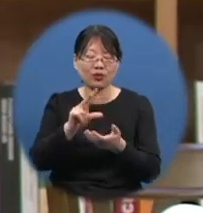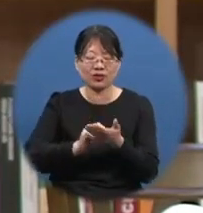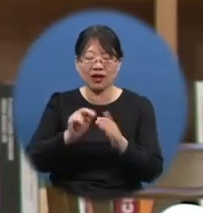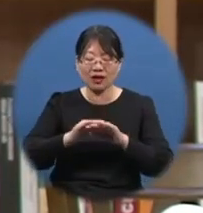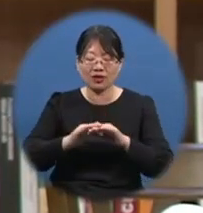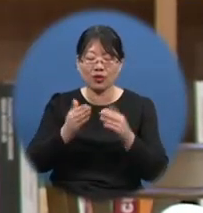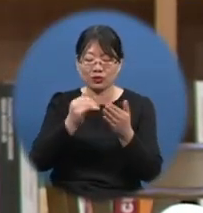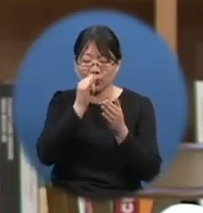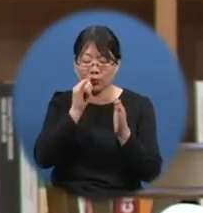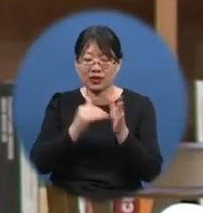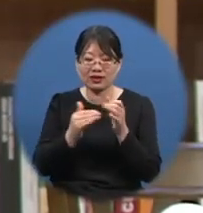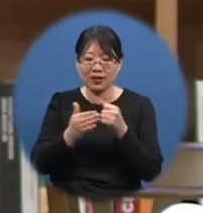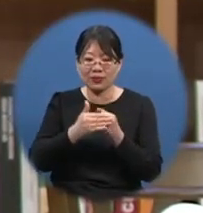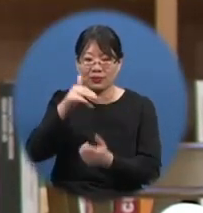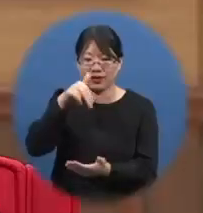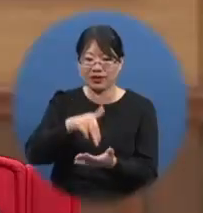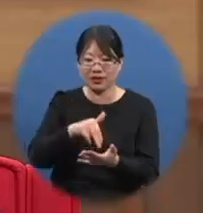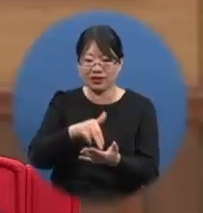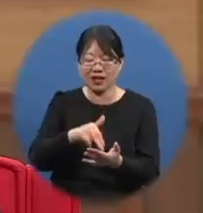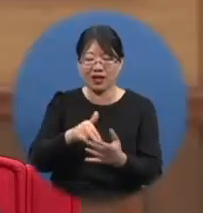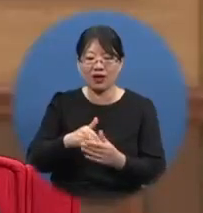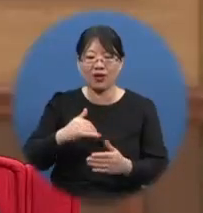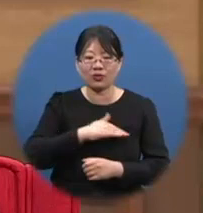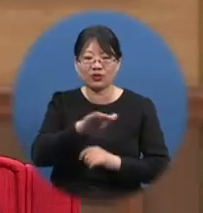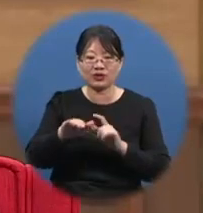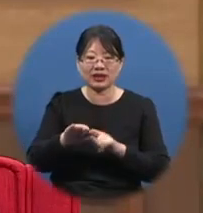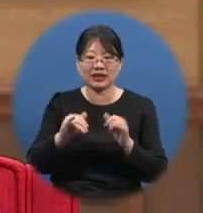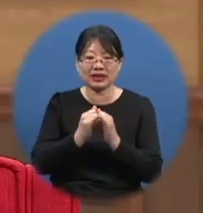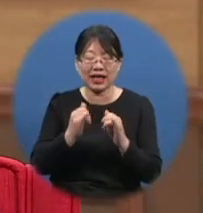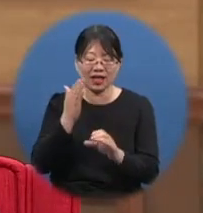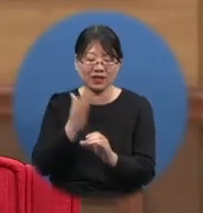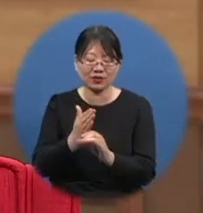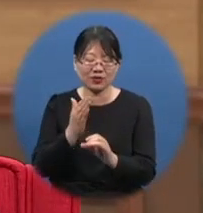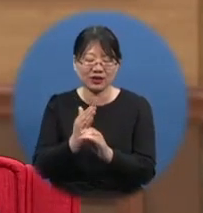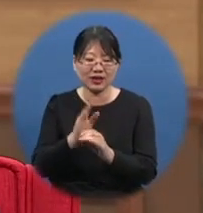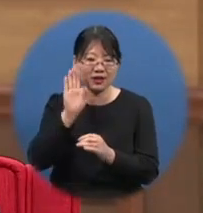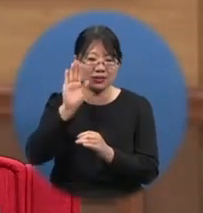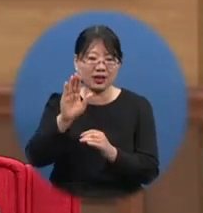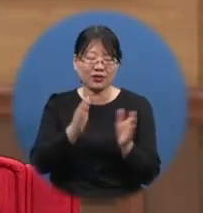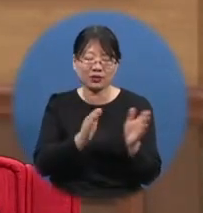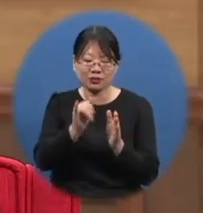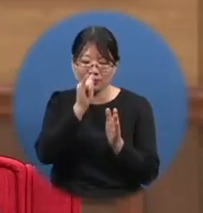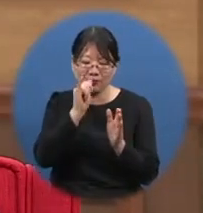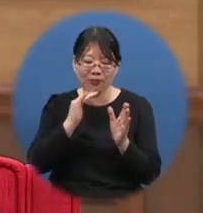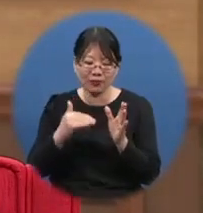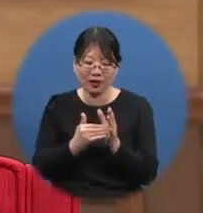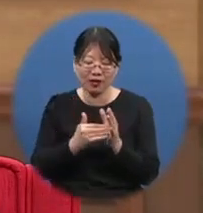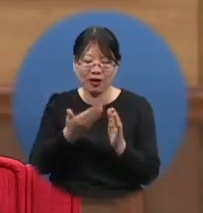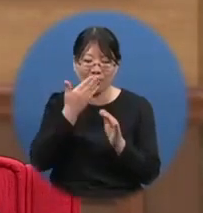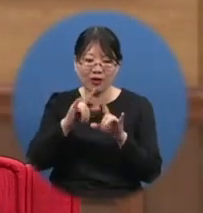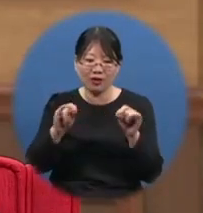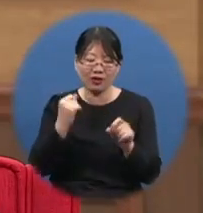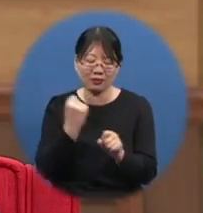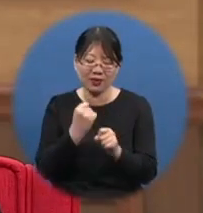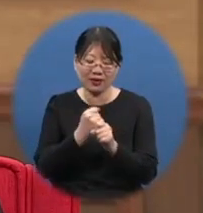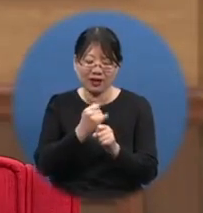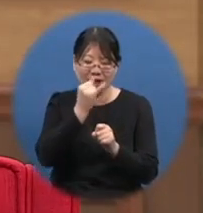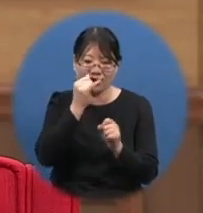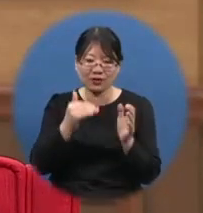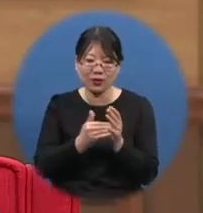해주고 그래서 이 부분에 우리의 사람 중심의 미래 준비를 하고 먹거리를